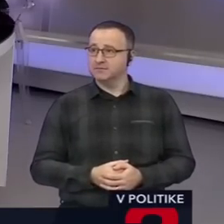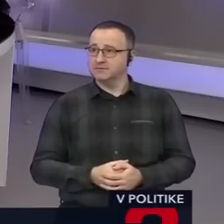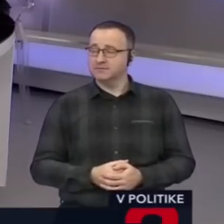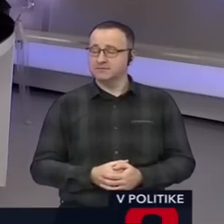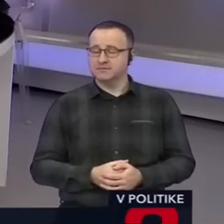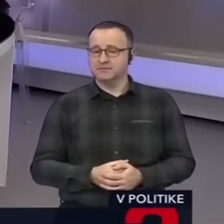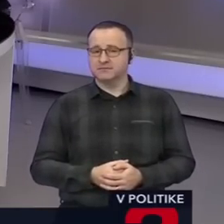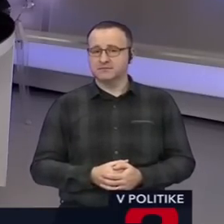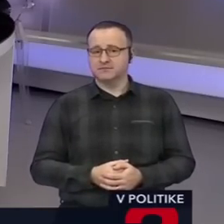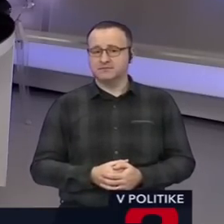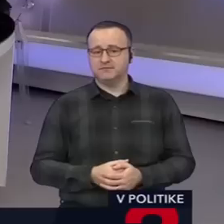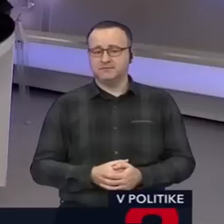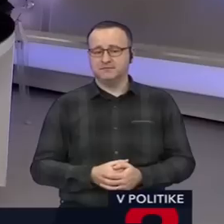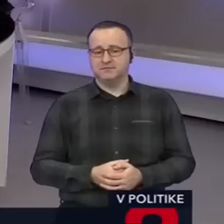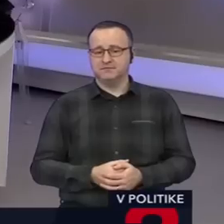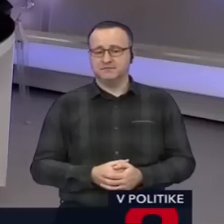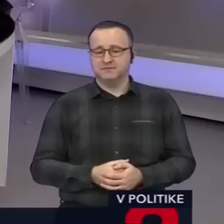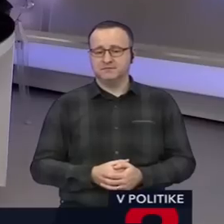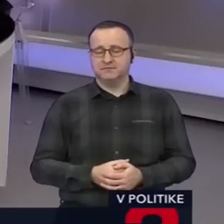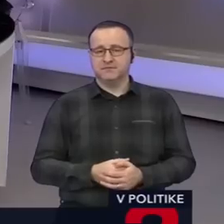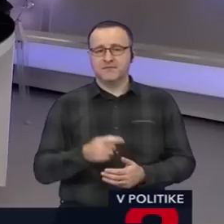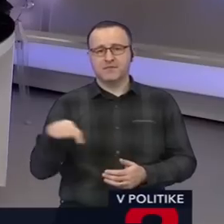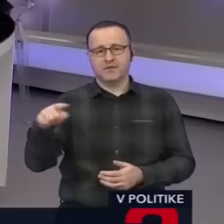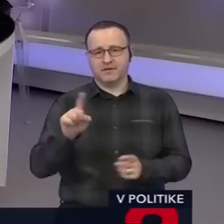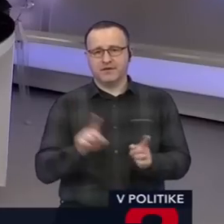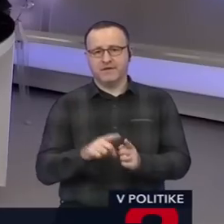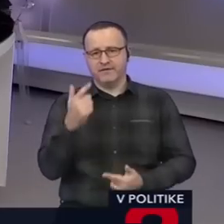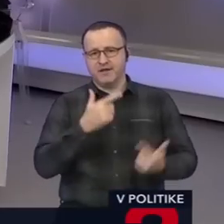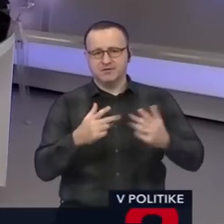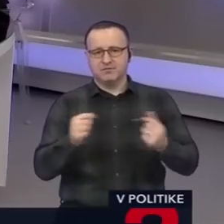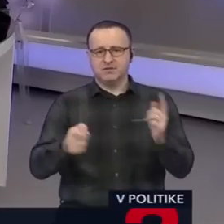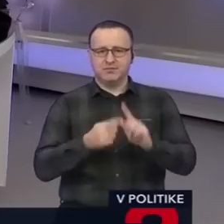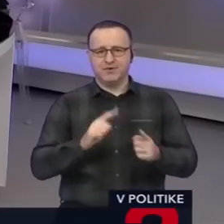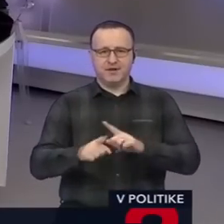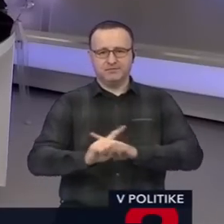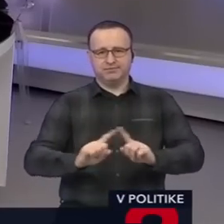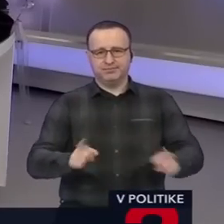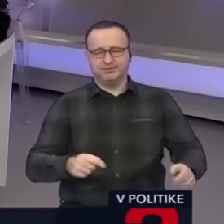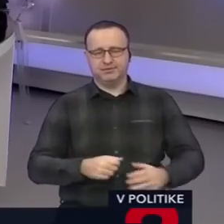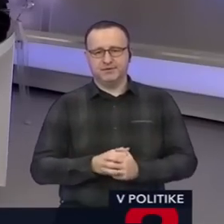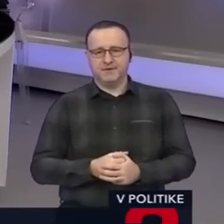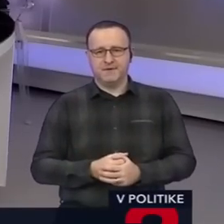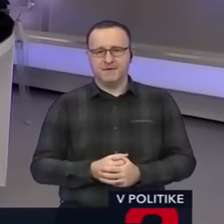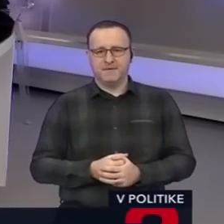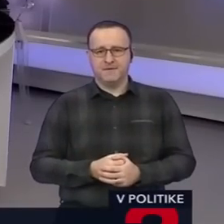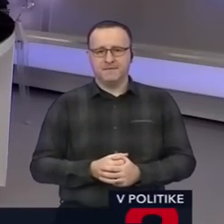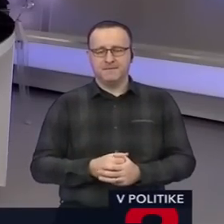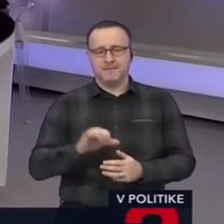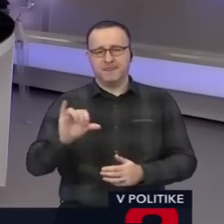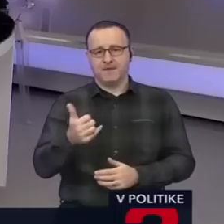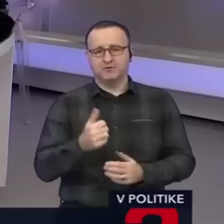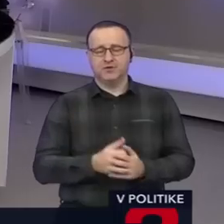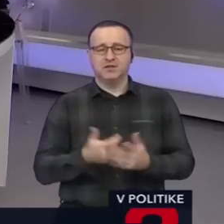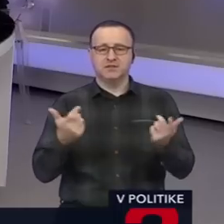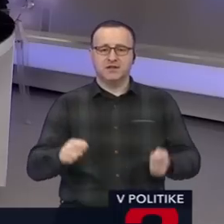s Ukrajinou. Na tom sa asi zhodneme všetci bez politického názoru, respektíve bez politickej orientácie. Ešte